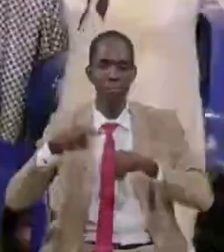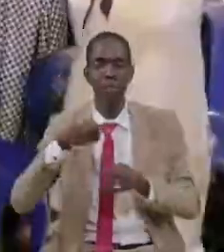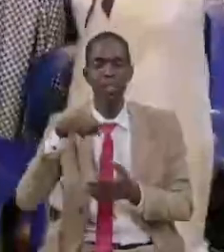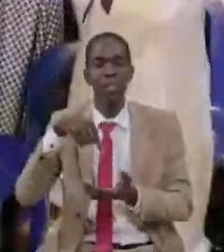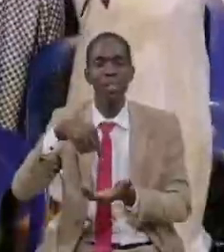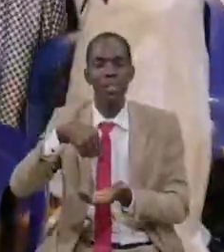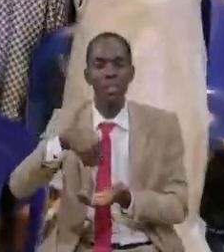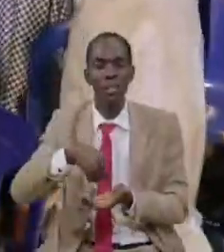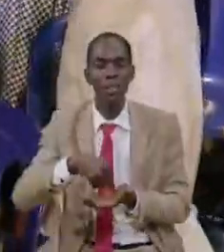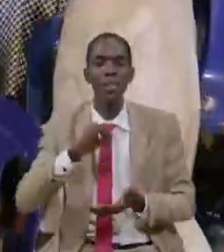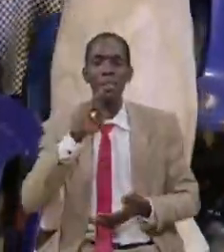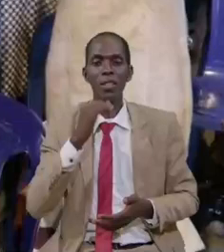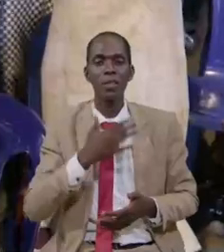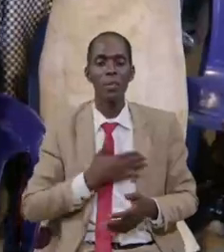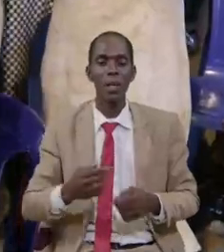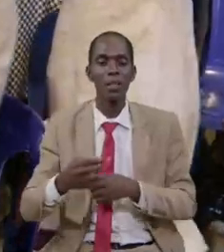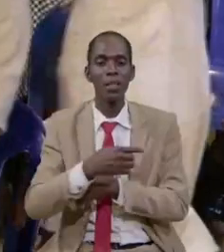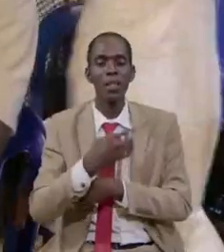Voici le jour de ma rédemption.